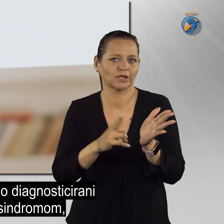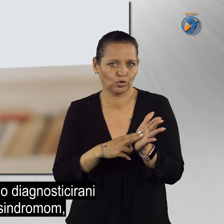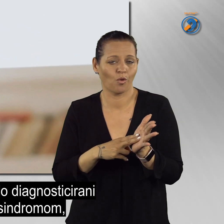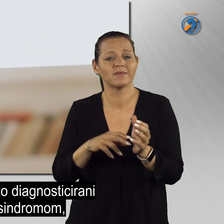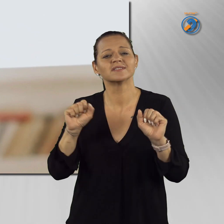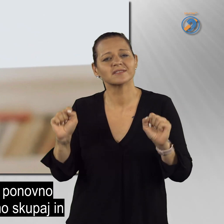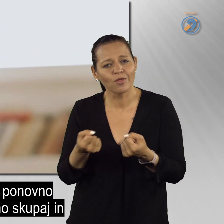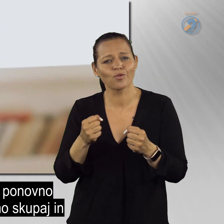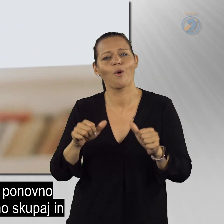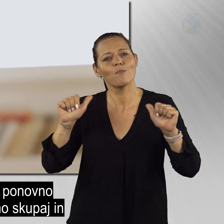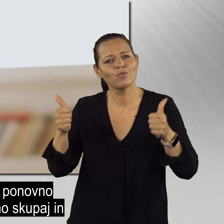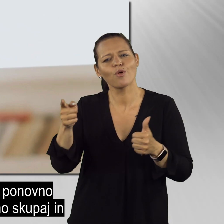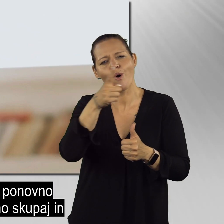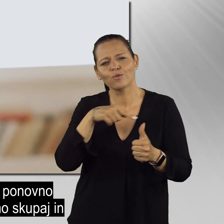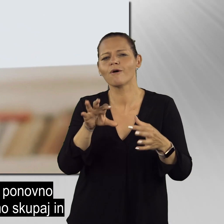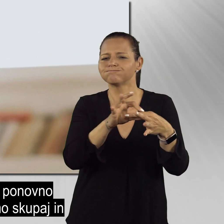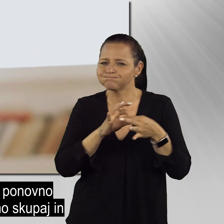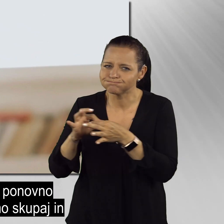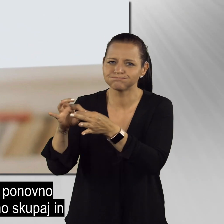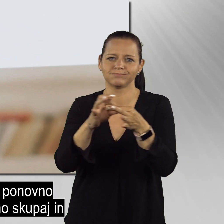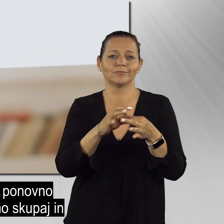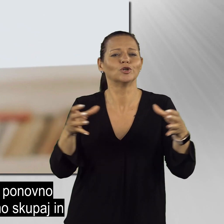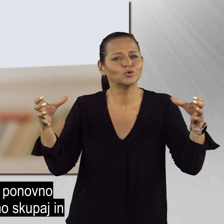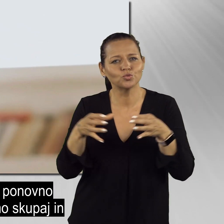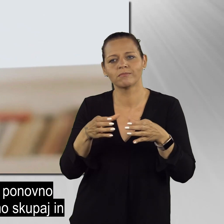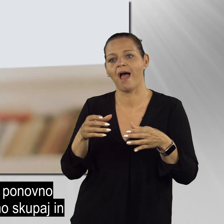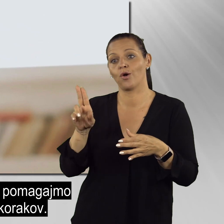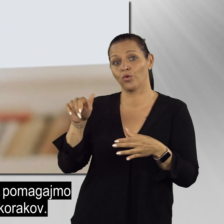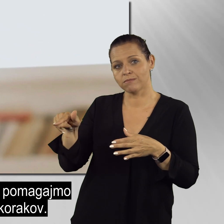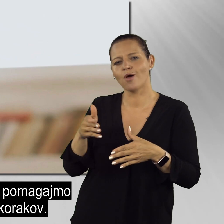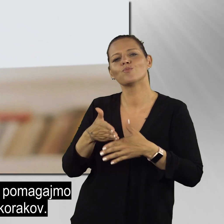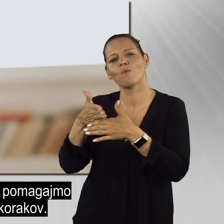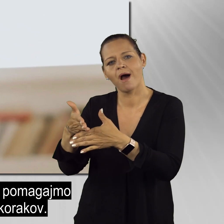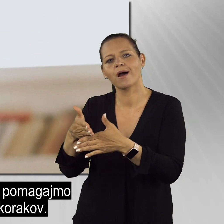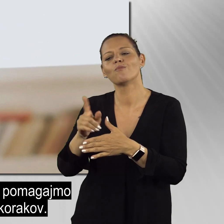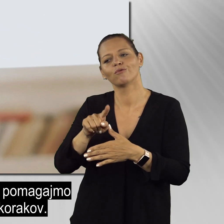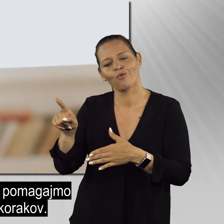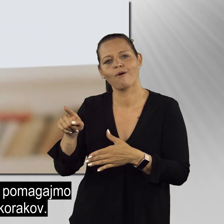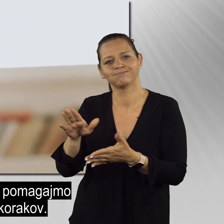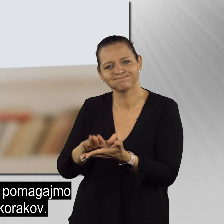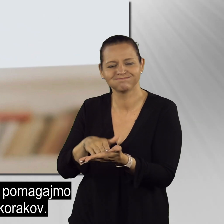Zato ponovno stopimo skupaj in Urbanu pomagajmo do korakov.